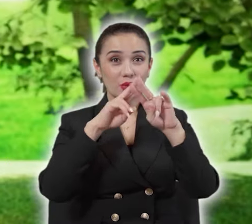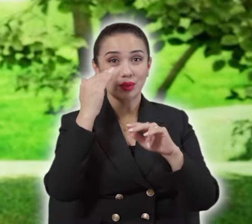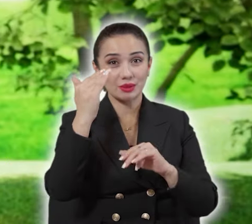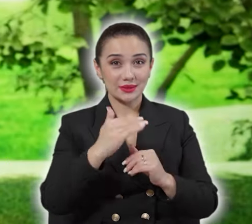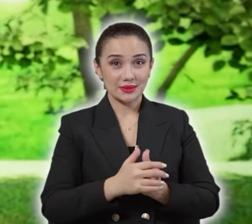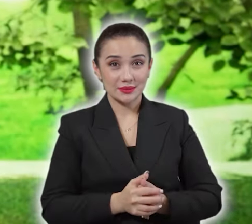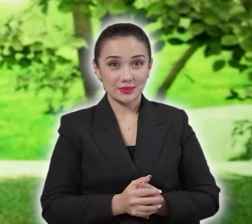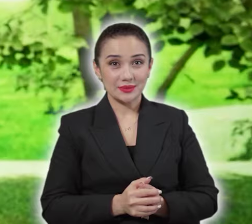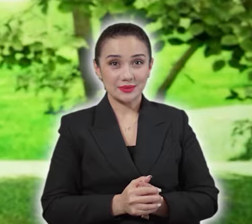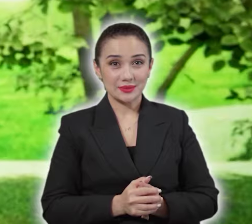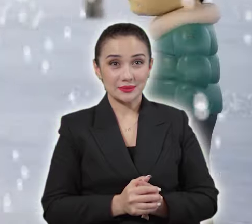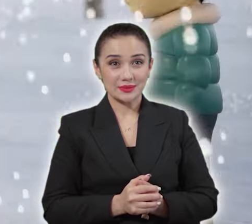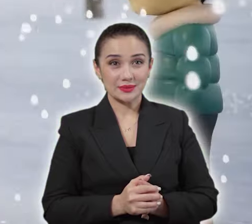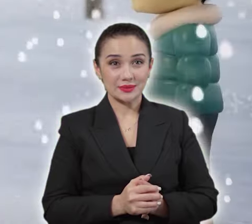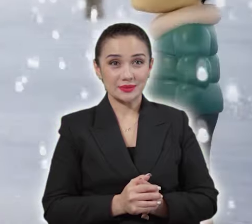yulduz.